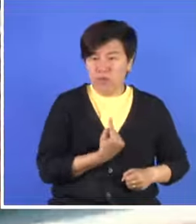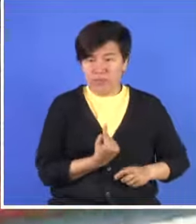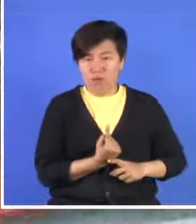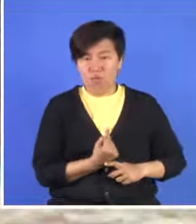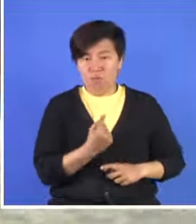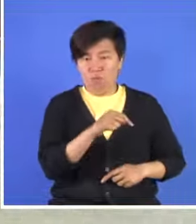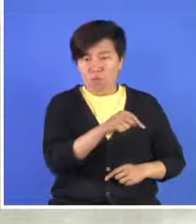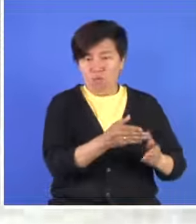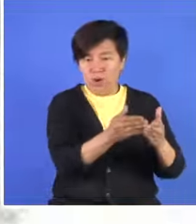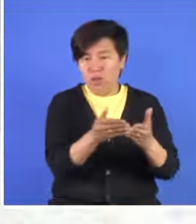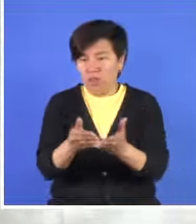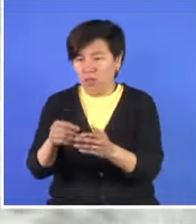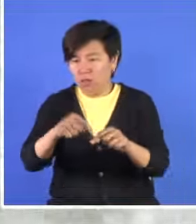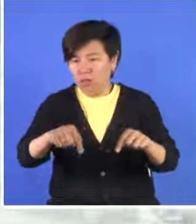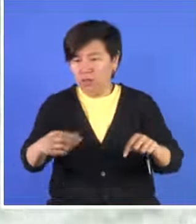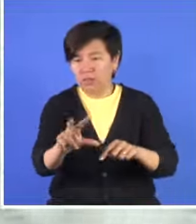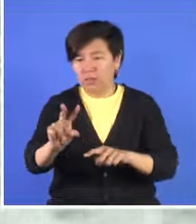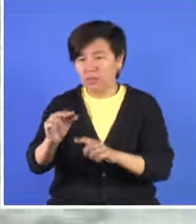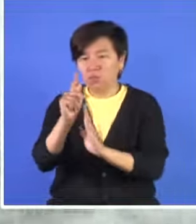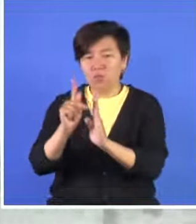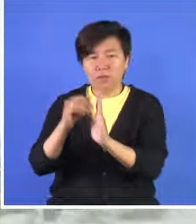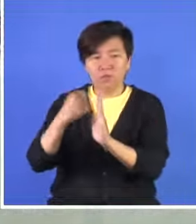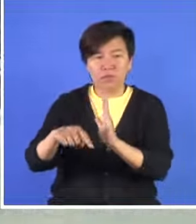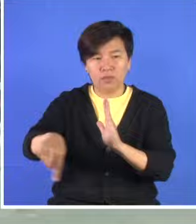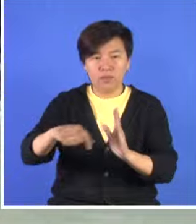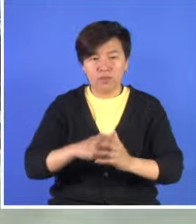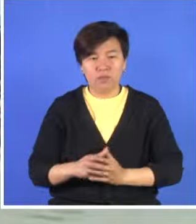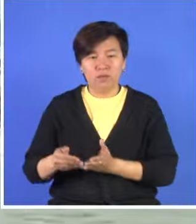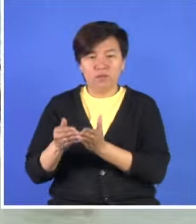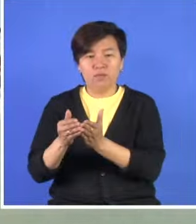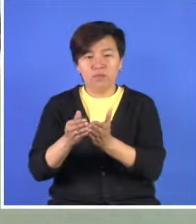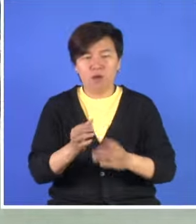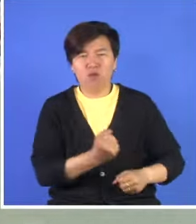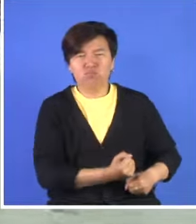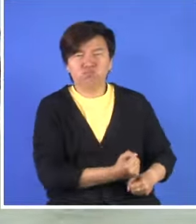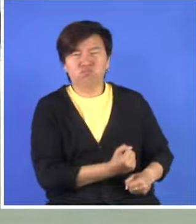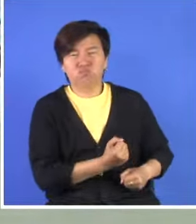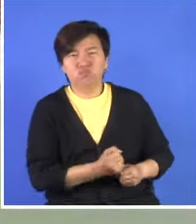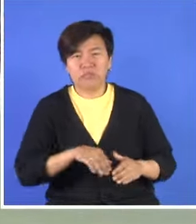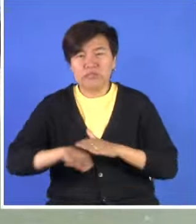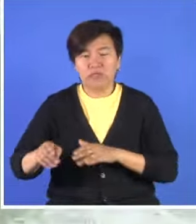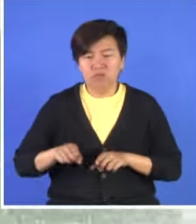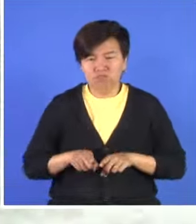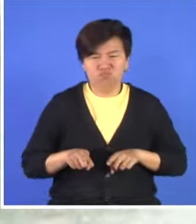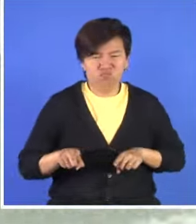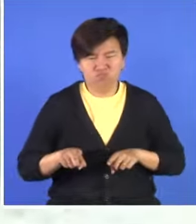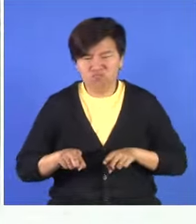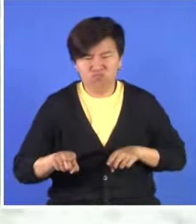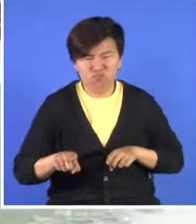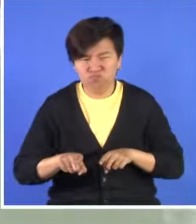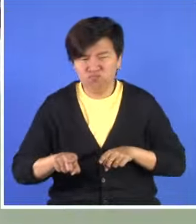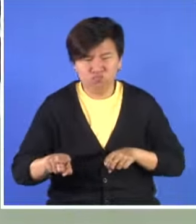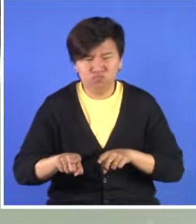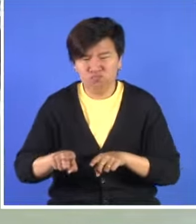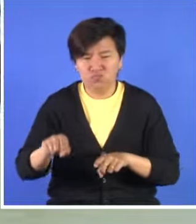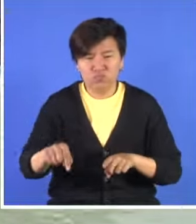าที่ก็ใช้เรือยางพยายามเข้าประชิดหลังจากกลุ่มเรือคราดหอยเถื่อนพยายามเร่งเครื่องหลบหนีคือหลบหนียังไม่คิดชีวิตว่าอย่างนั้นเถอะอยู่ในกล